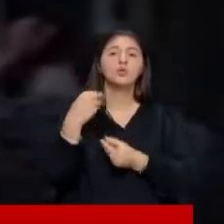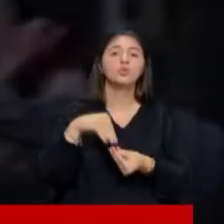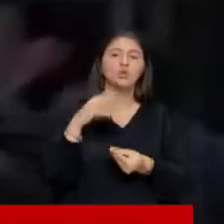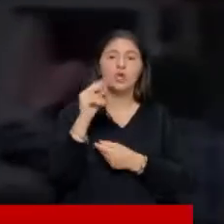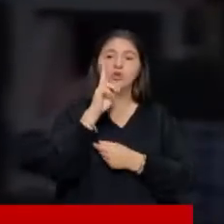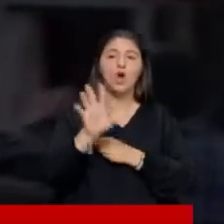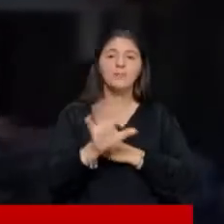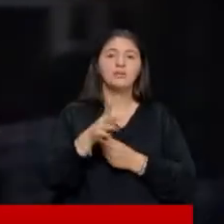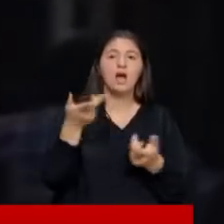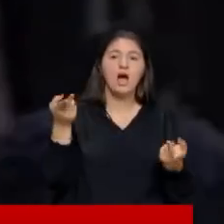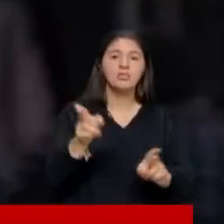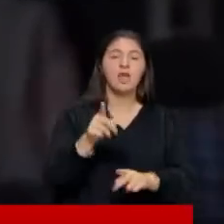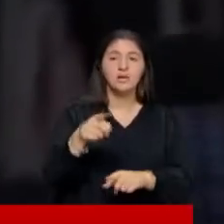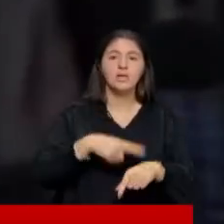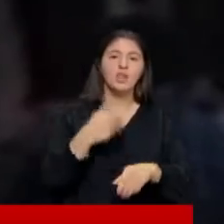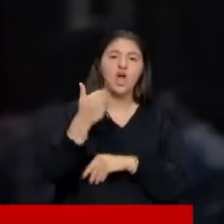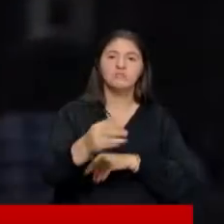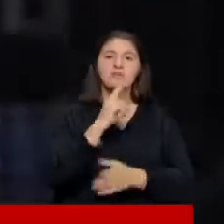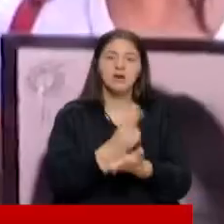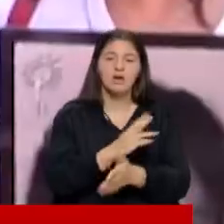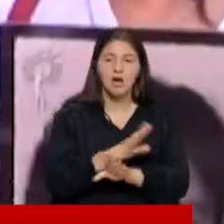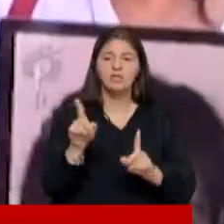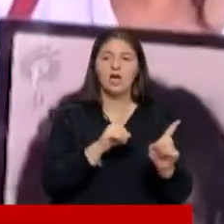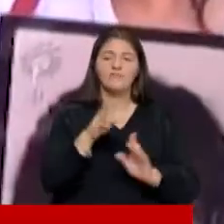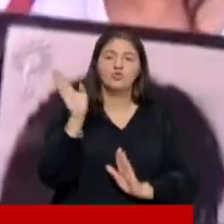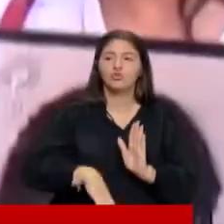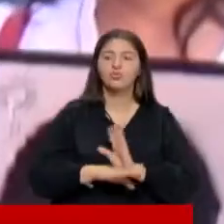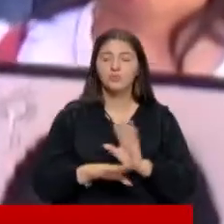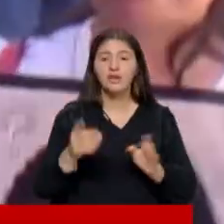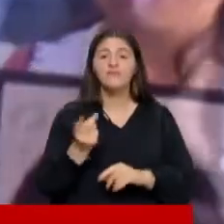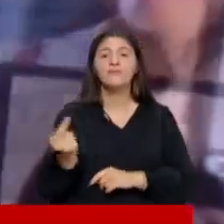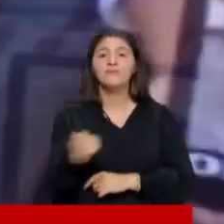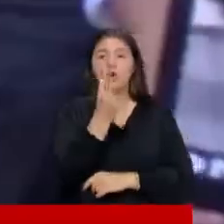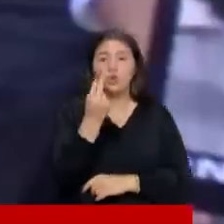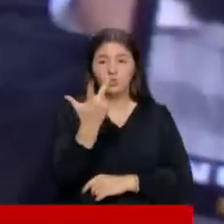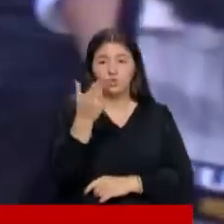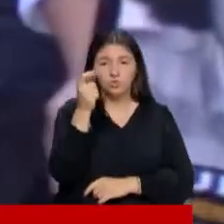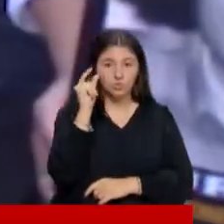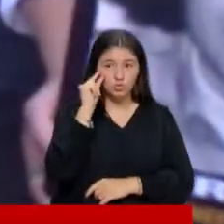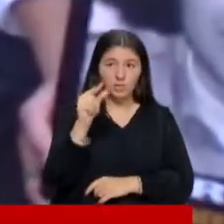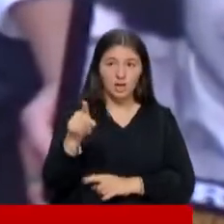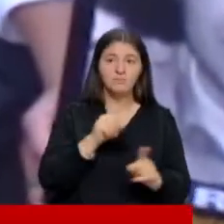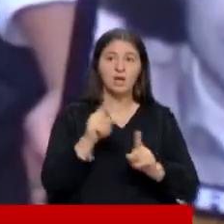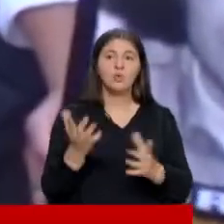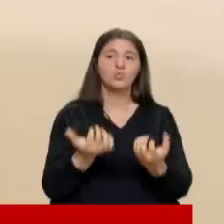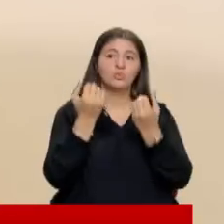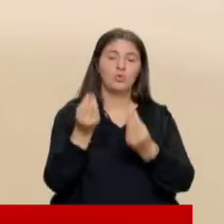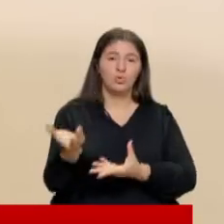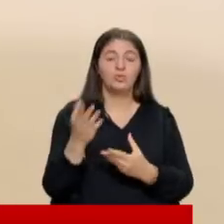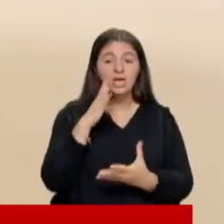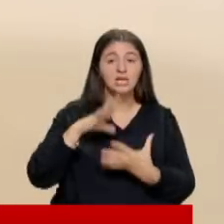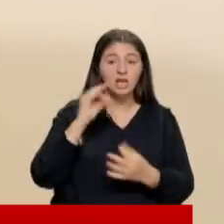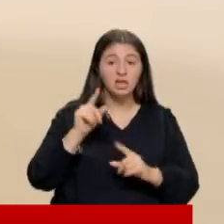bir suç olarak görmedik katliamı zaman aşımı kararı verdi dava düştü firari 3 sanık yargılanmaktan Kurtulmuş oldum